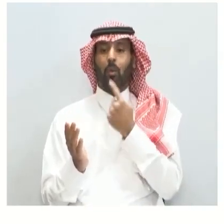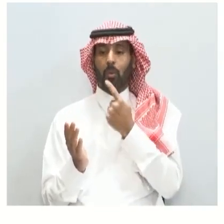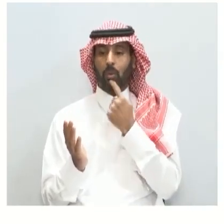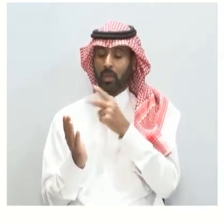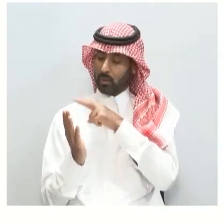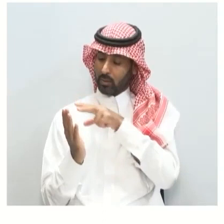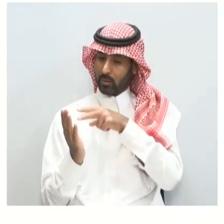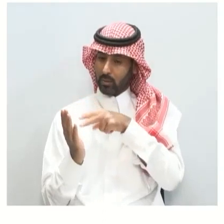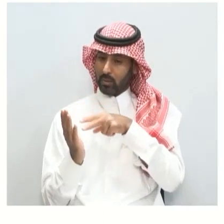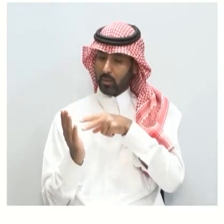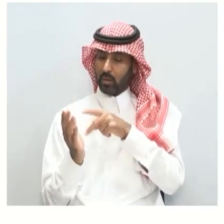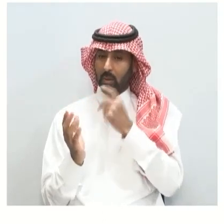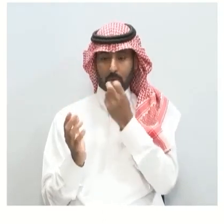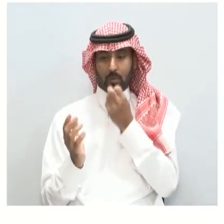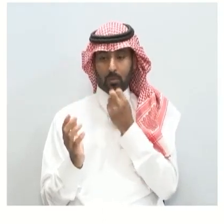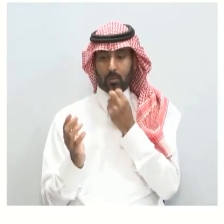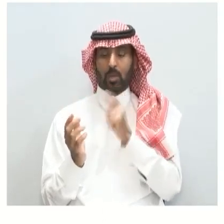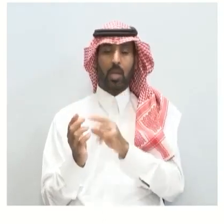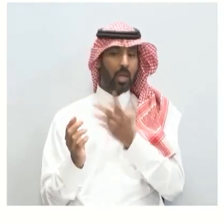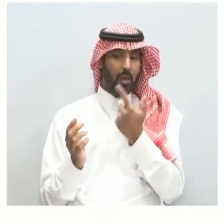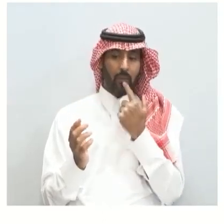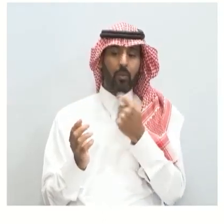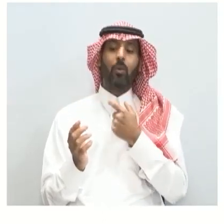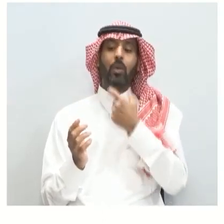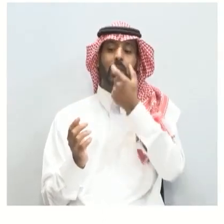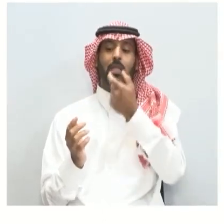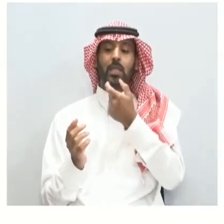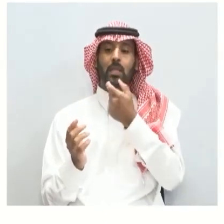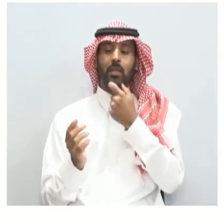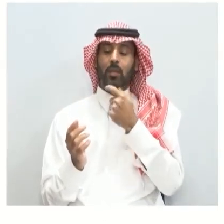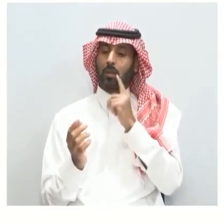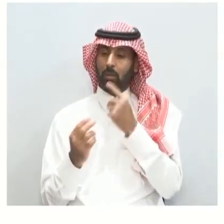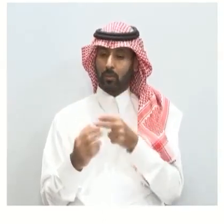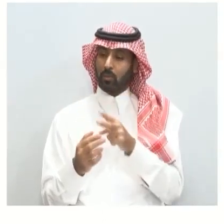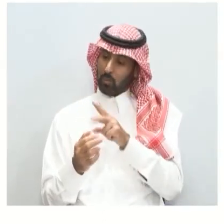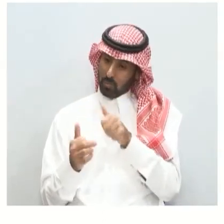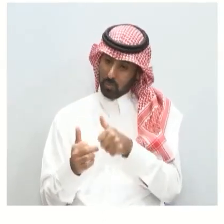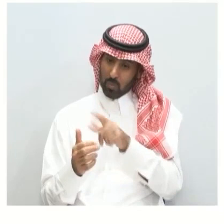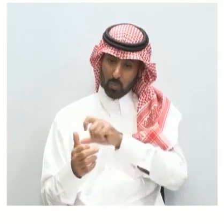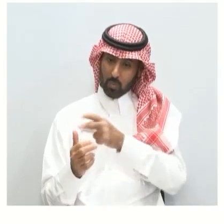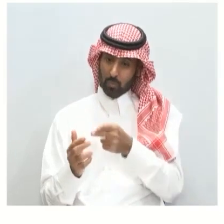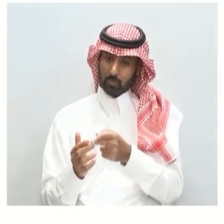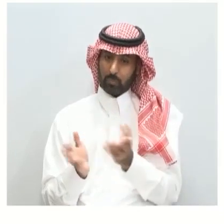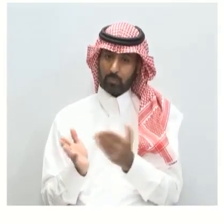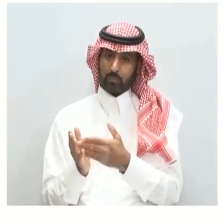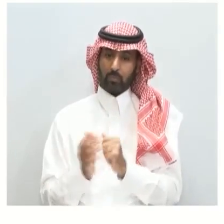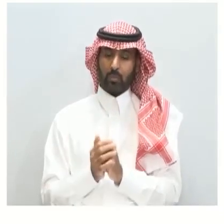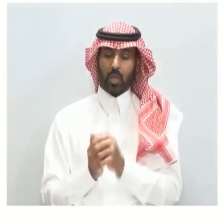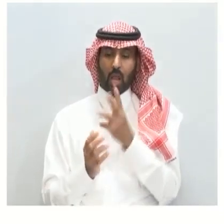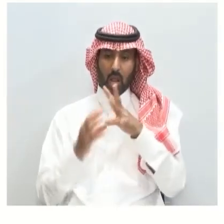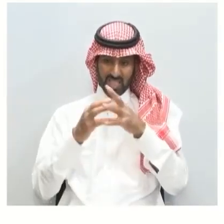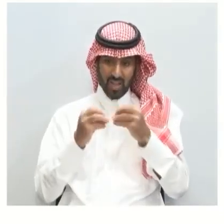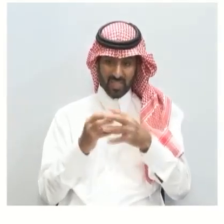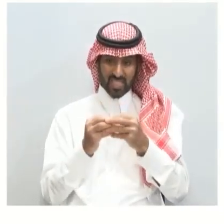القران الكريم وكذلك طريق ادائها سواء كان ذلك اتفاقا ام اختلافا كذلك علم